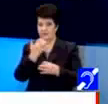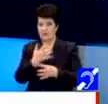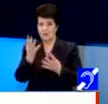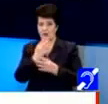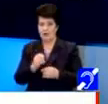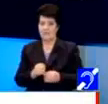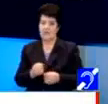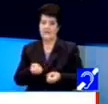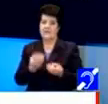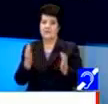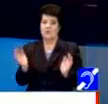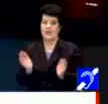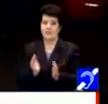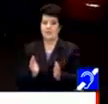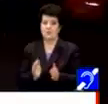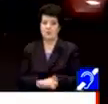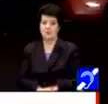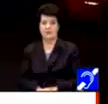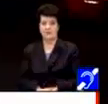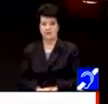ziua este tot mai scurtă.